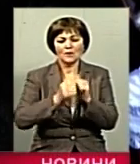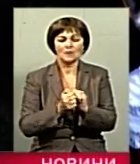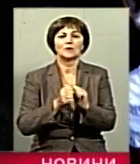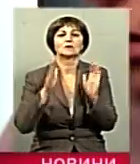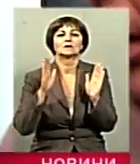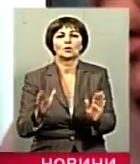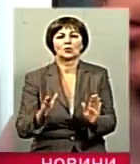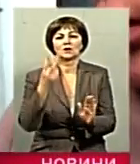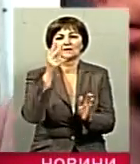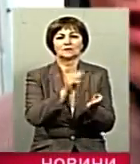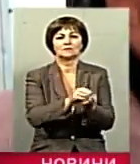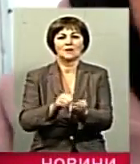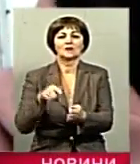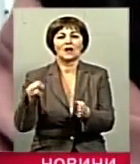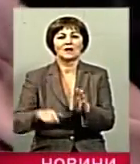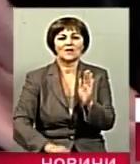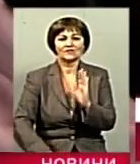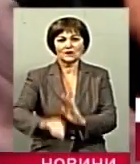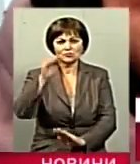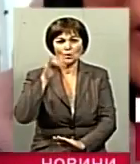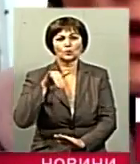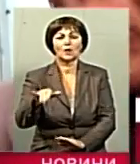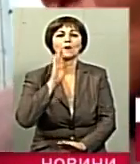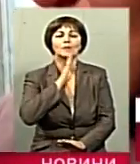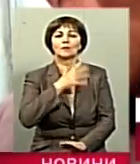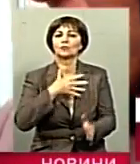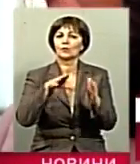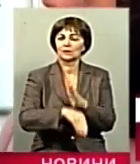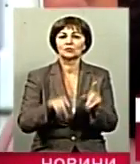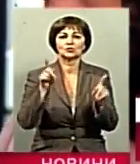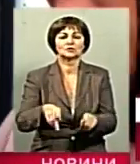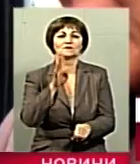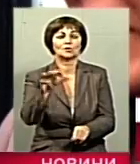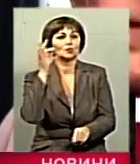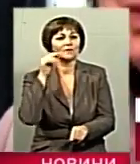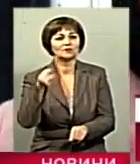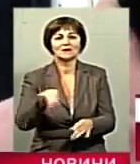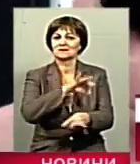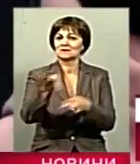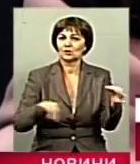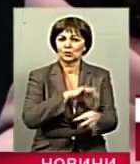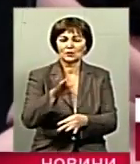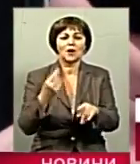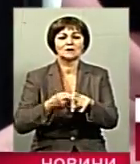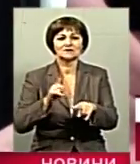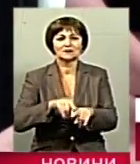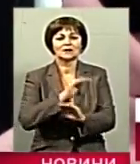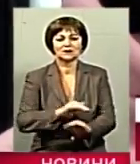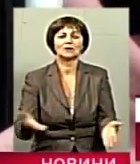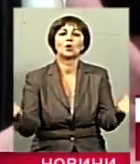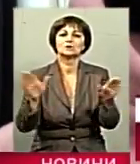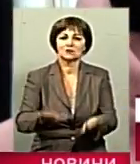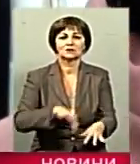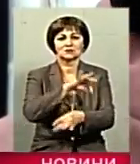дві труни. Я її виростила, в неї мама померла також у 40 років, вона сама сирота. І ці діти залишилися